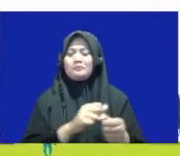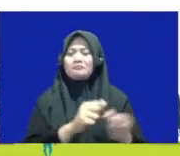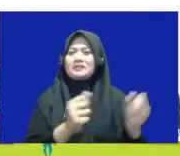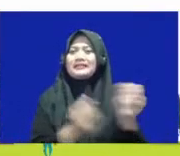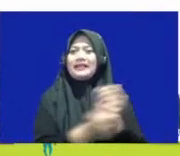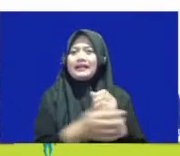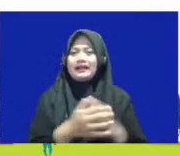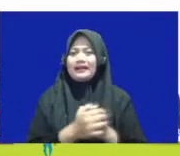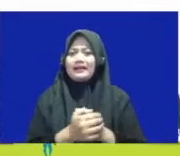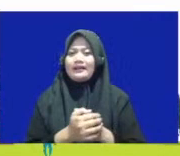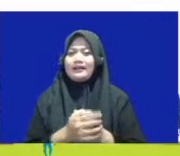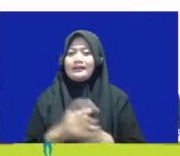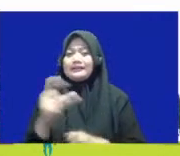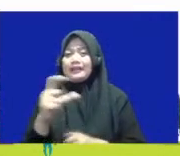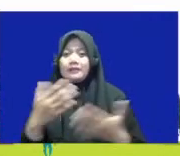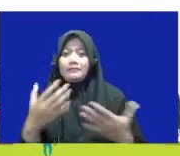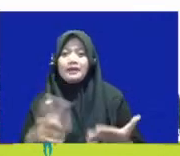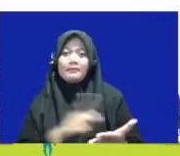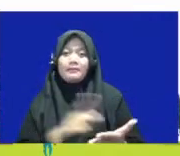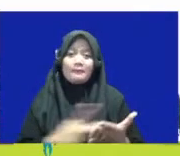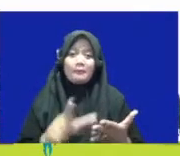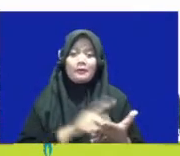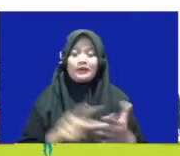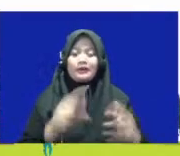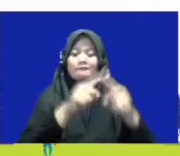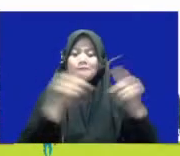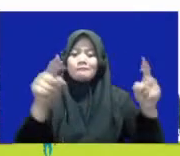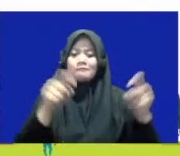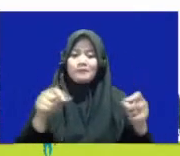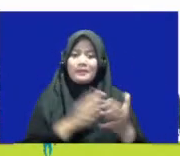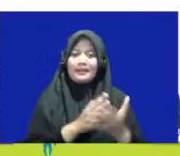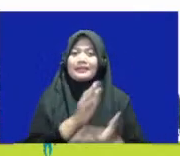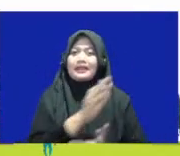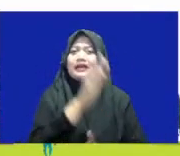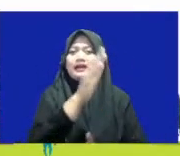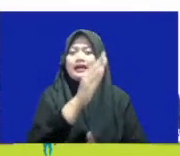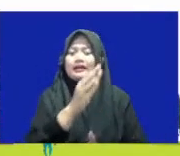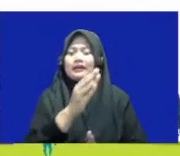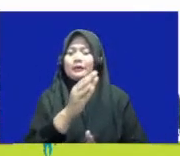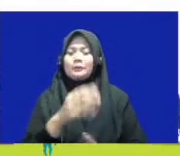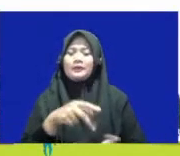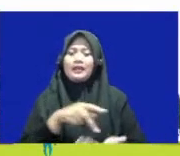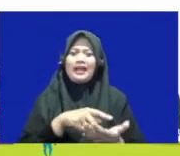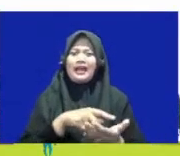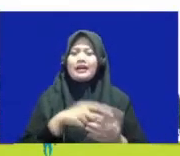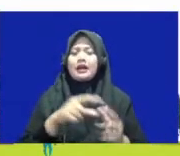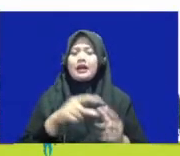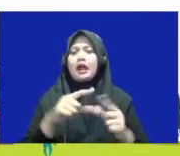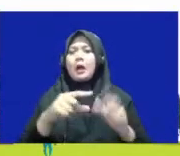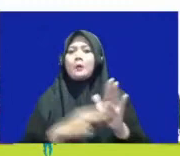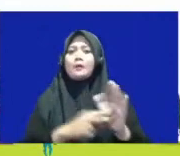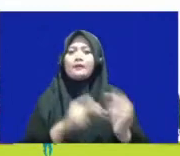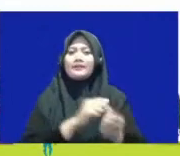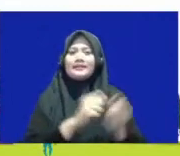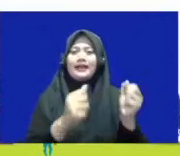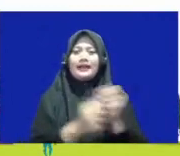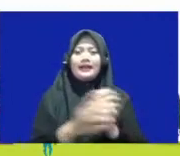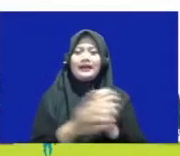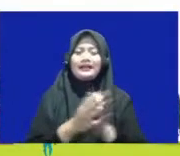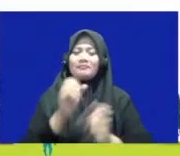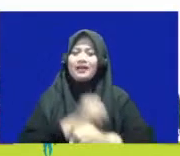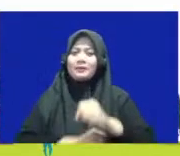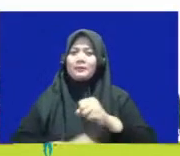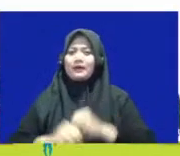kegiatan pemetaan daerah rawan bencana dan melakukan kegiatan mitigasi bencana.